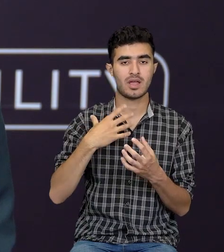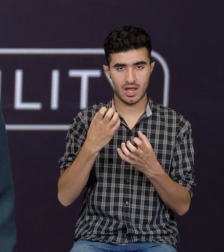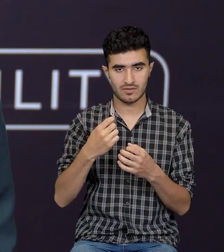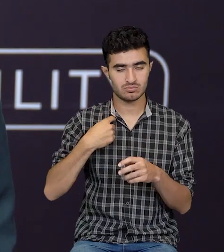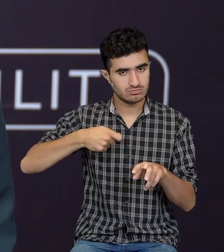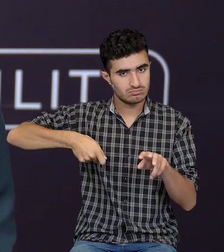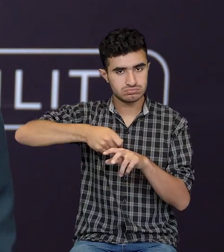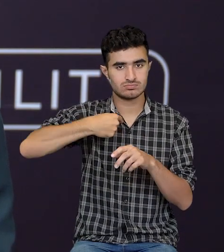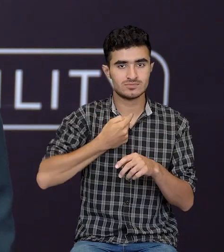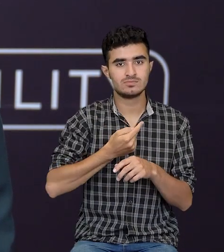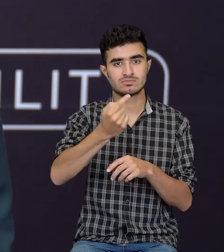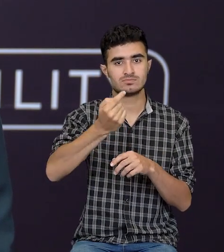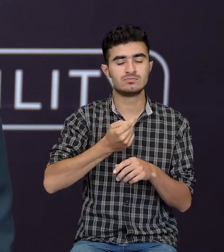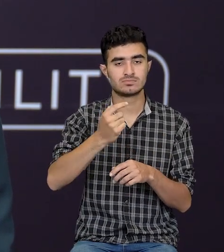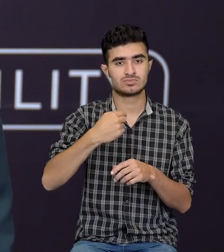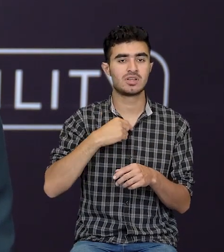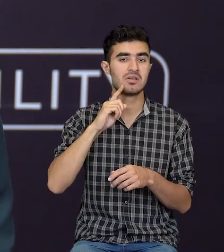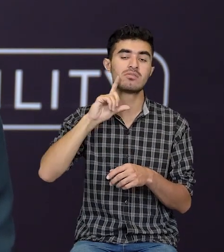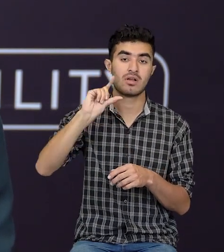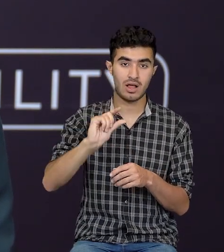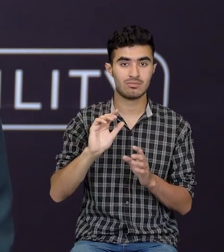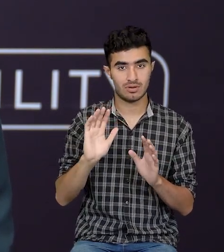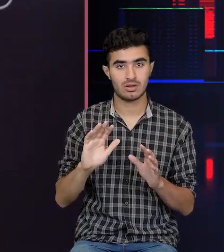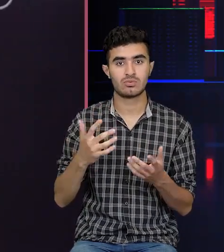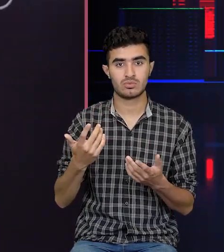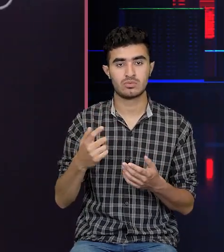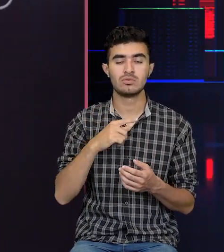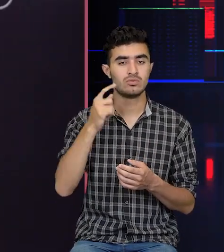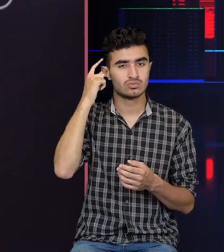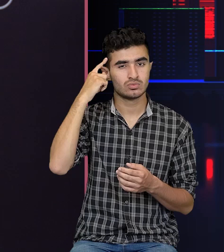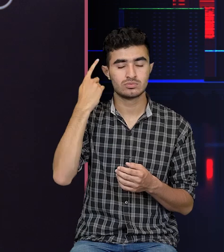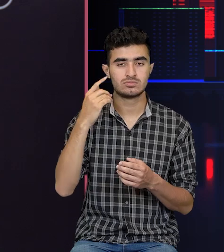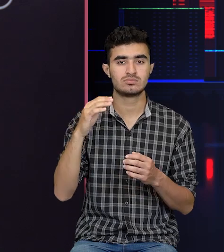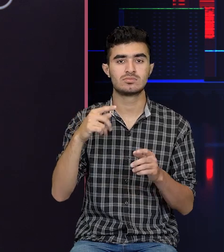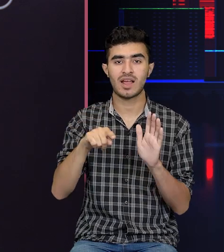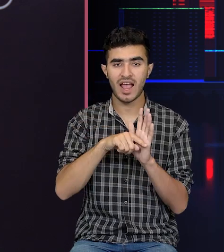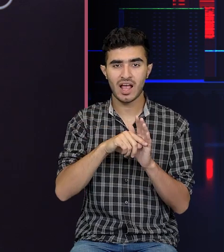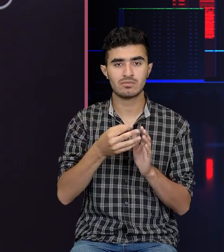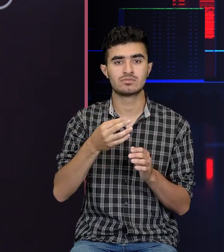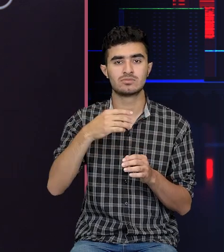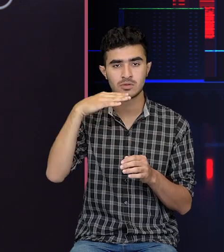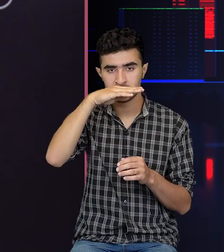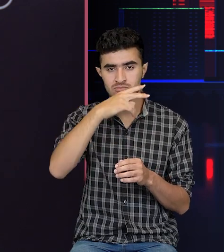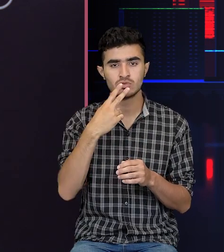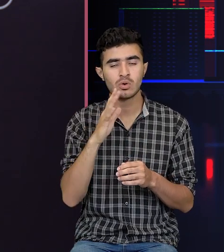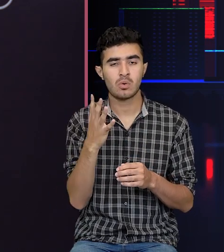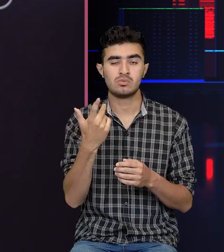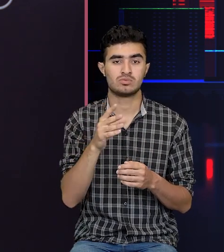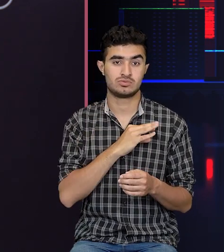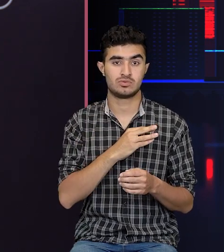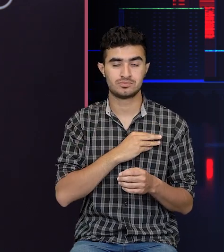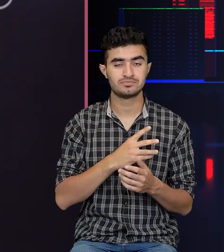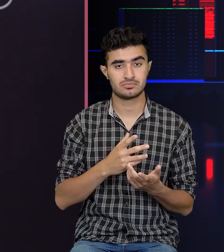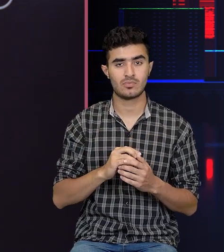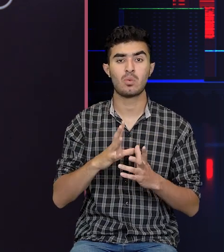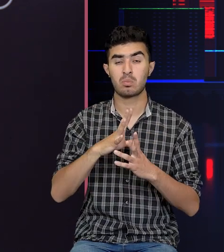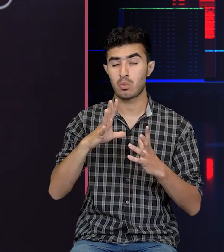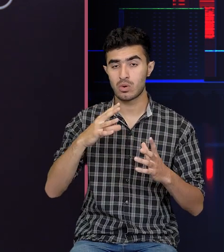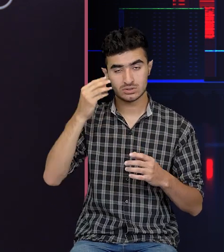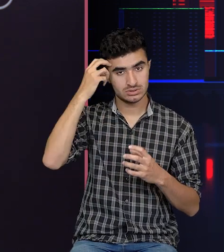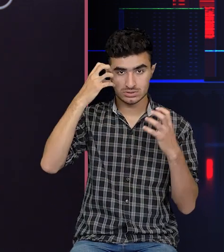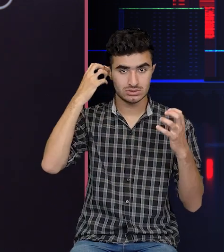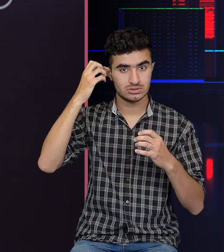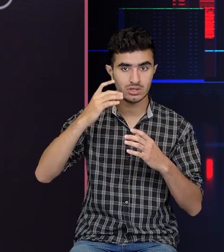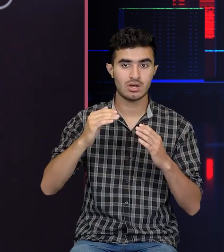है, तो ये ना हो कहीं कहीं गलत काम पे लग जाए। जब भी मैं स्कूल से वापस आता था तो अपना जो बैग था मैं रख के सीधा क्लब में चले जाता था।